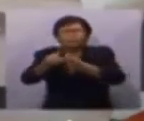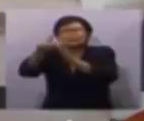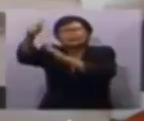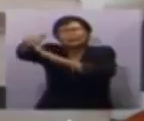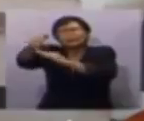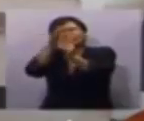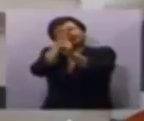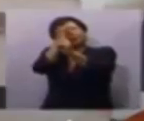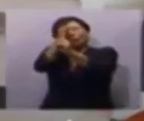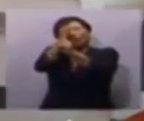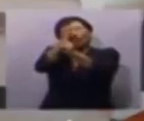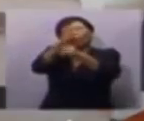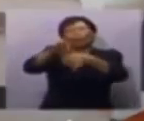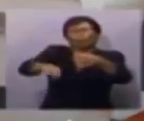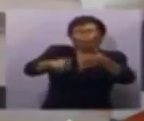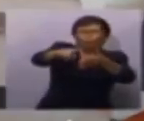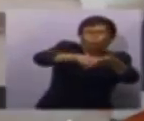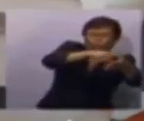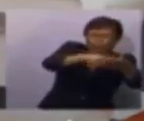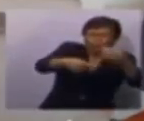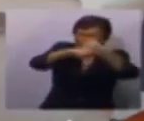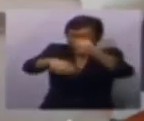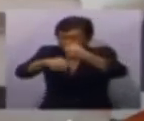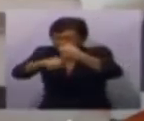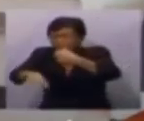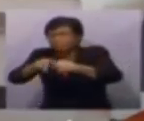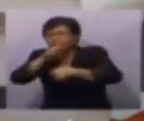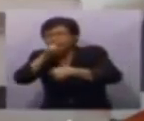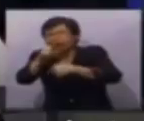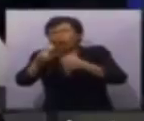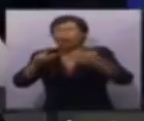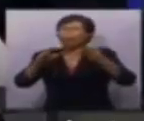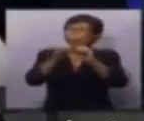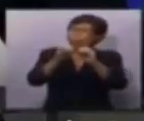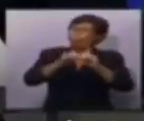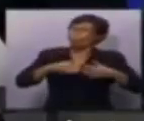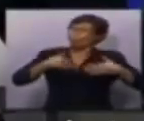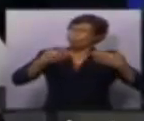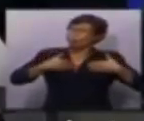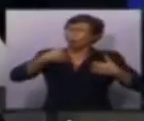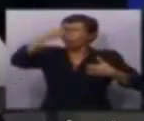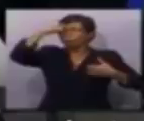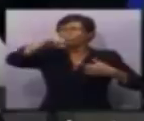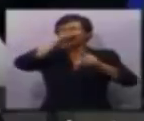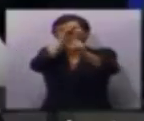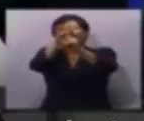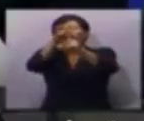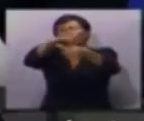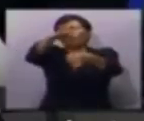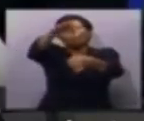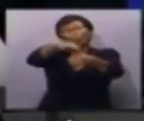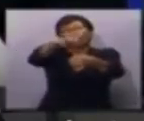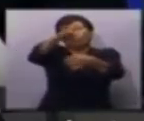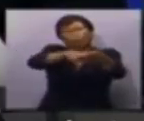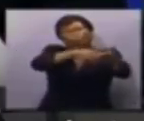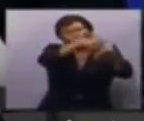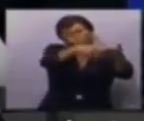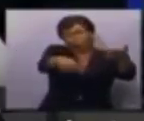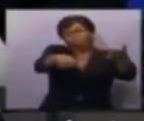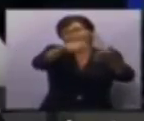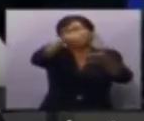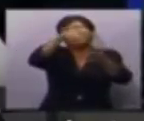nanti ke arah pengundian? Kempen akan pastinya lebih meriah untuk ke arah pengundian itu. Ia akan